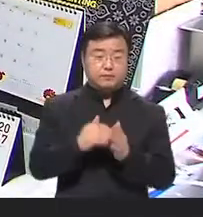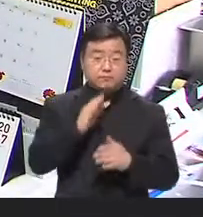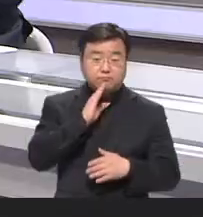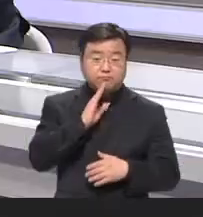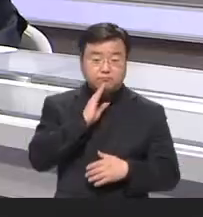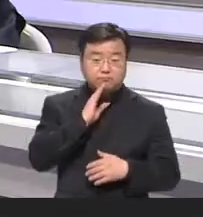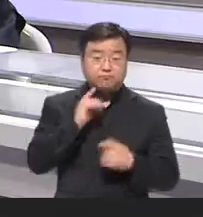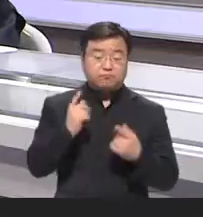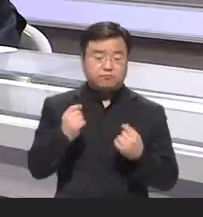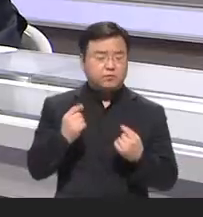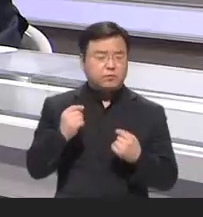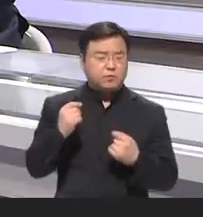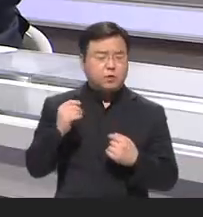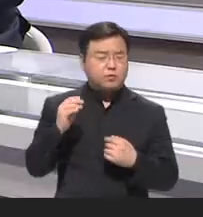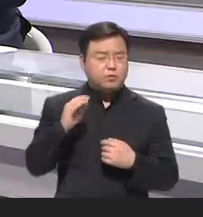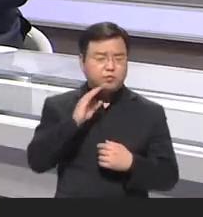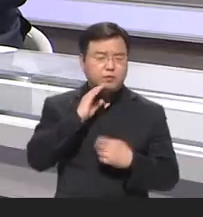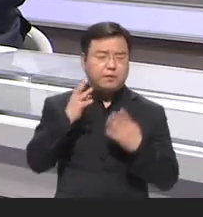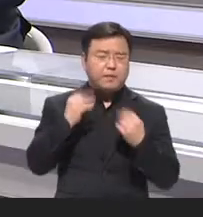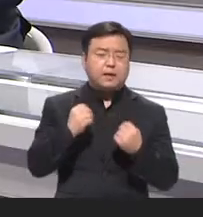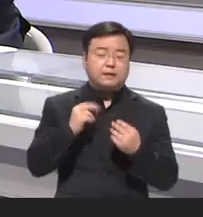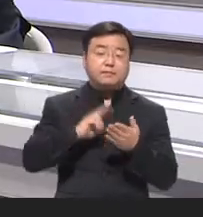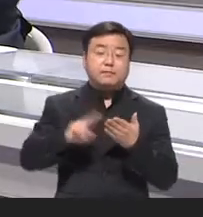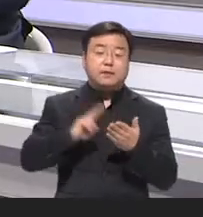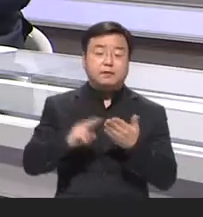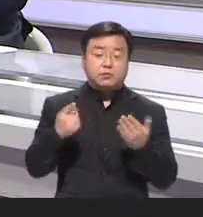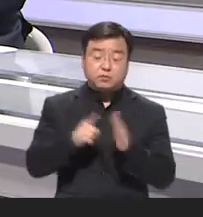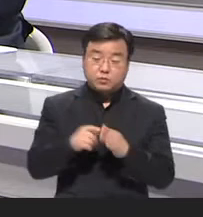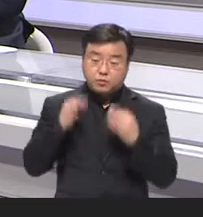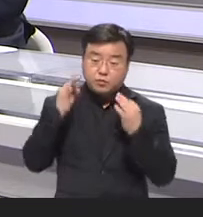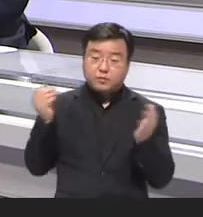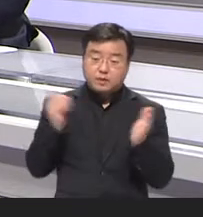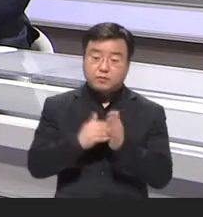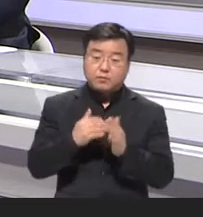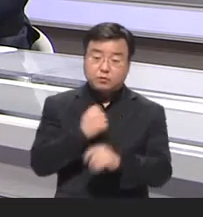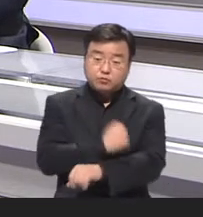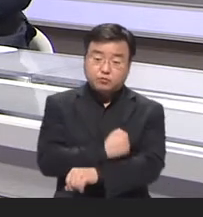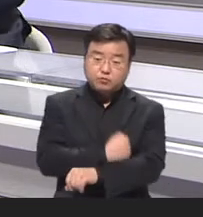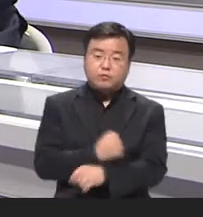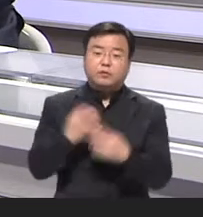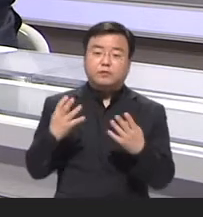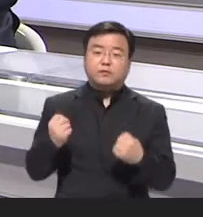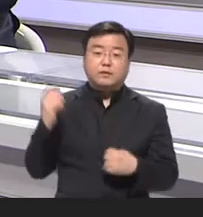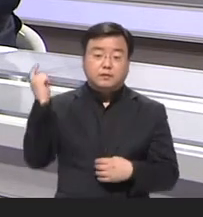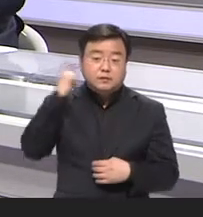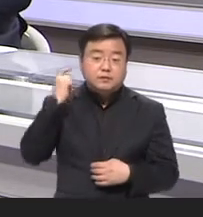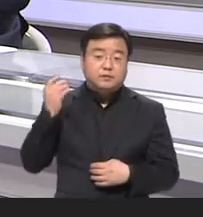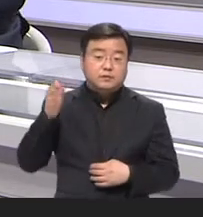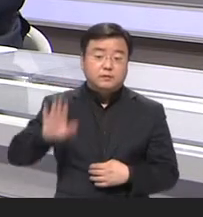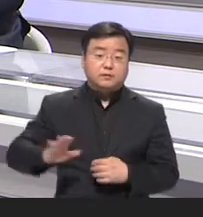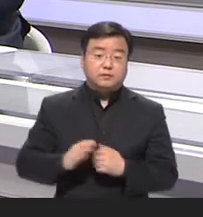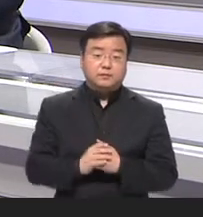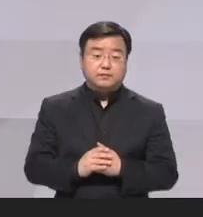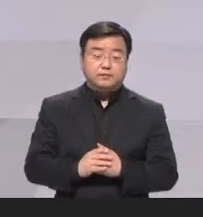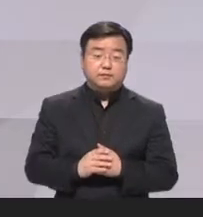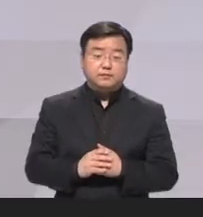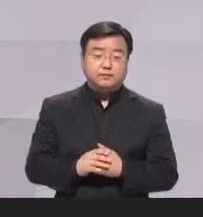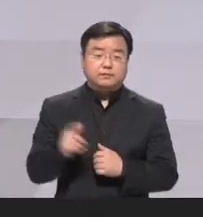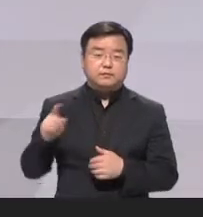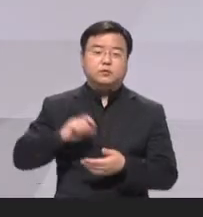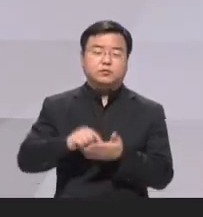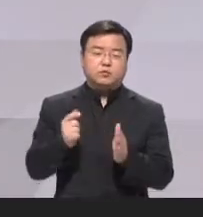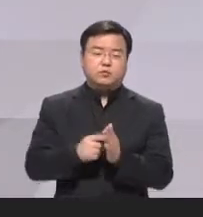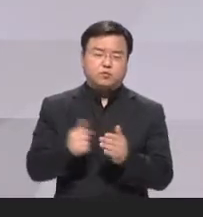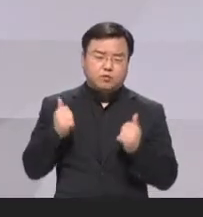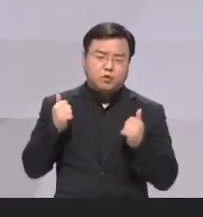굉장히 많이 또 이 작품을 위해서 노력하셔서 있고 우리편 작가가 되게 해서 고생 하셨다는 얘기를 좀 그런데요 그만큼만